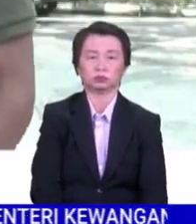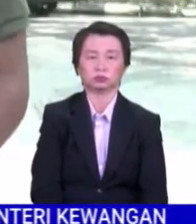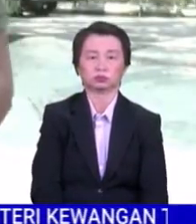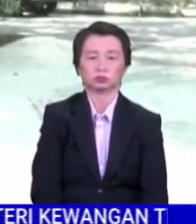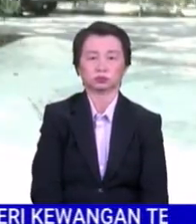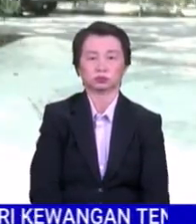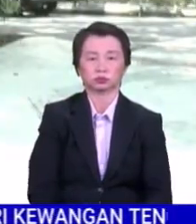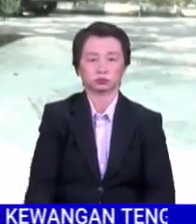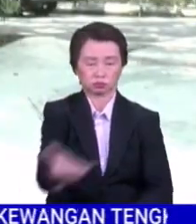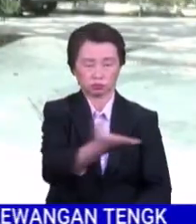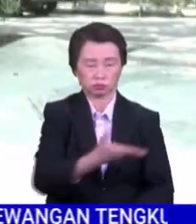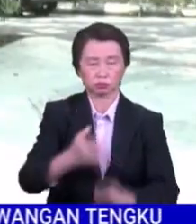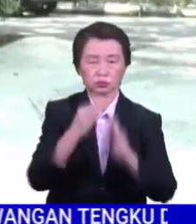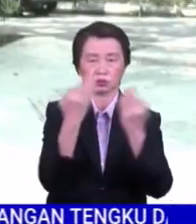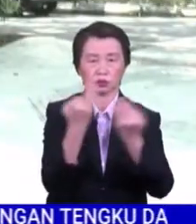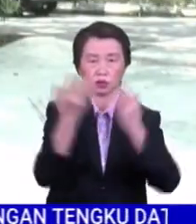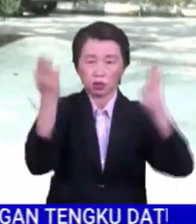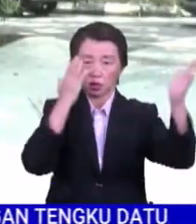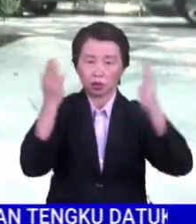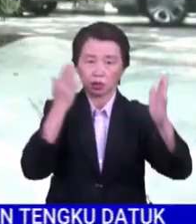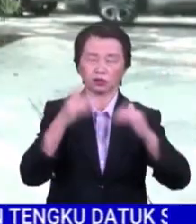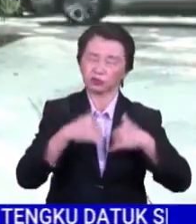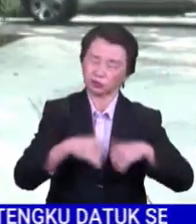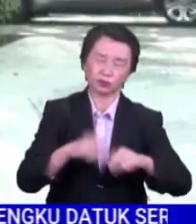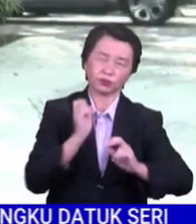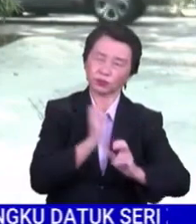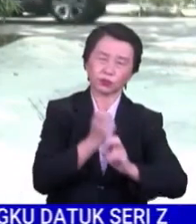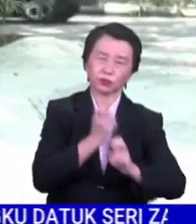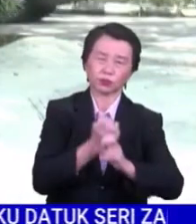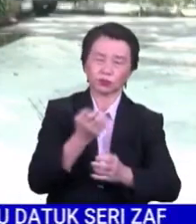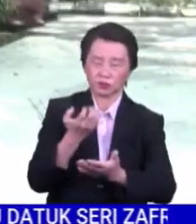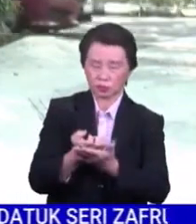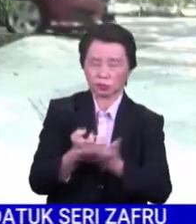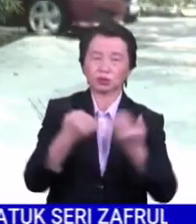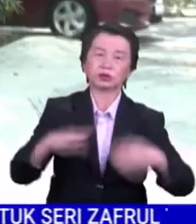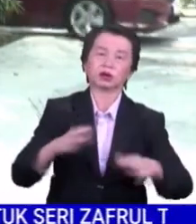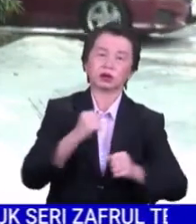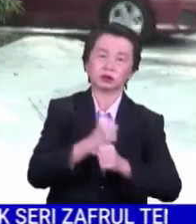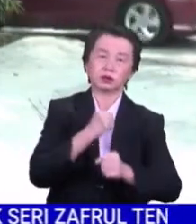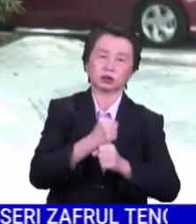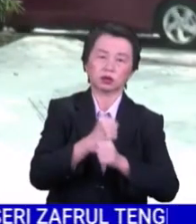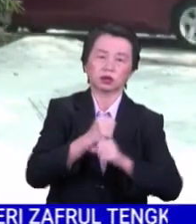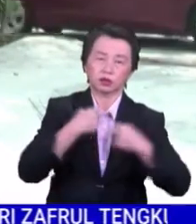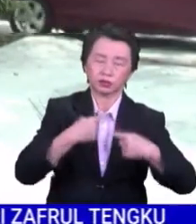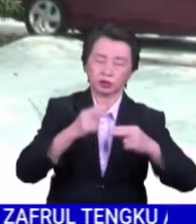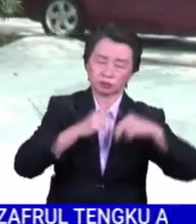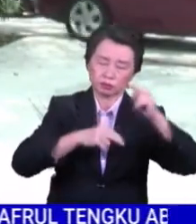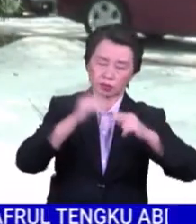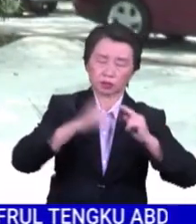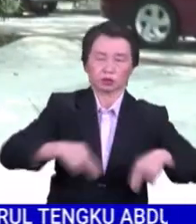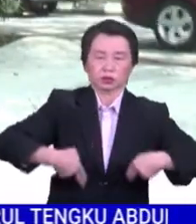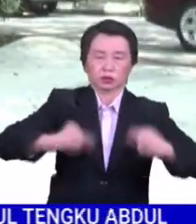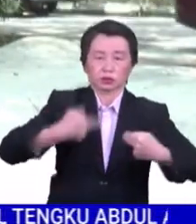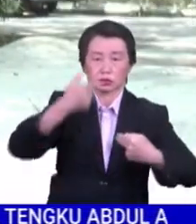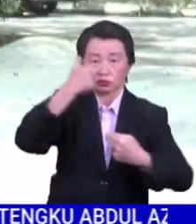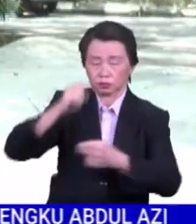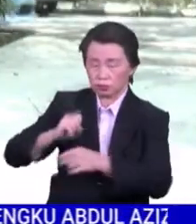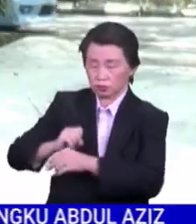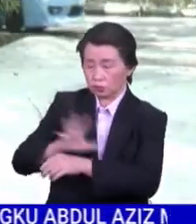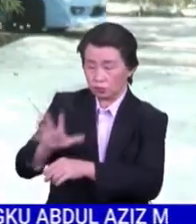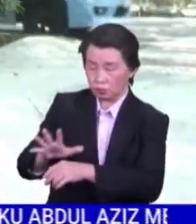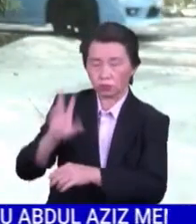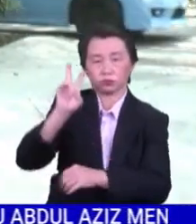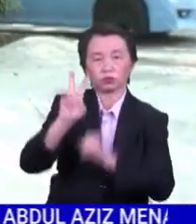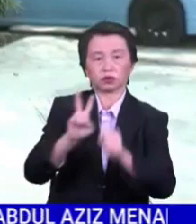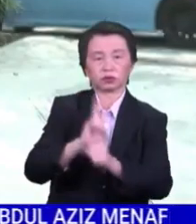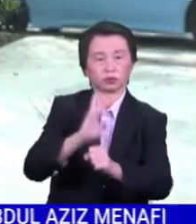Ada dalam kalangan keluarga Malaysia yang masih terkesan dari segi ekonomi, hilang pendapatan dan sedang membina semula kehidupan akibat pandemik sejak